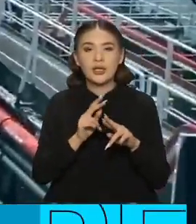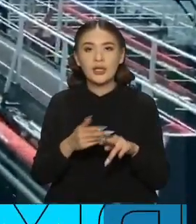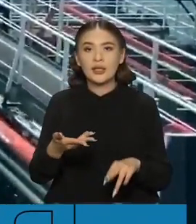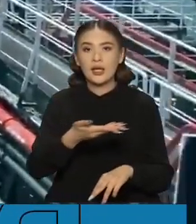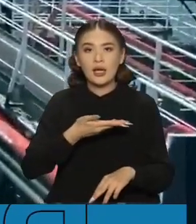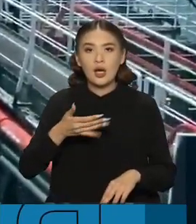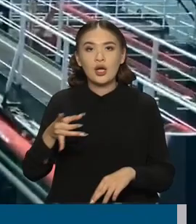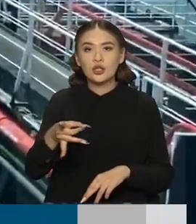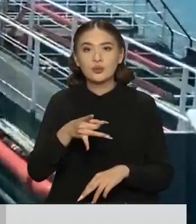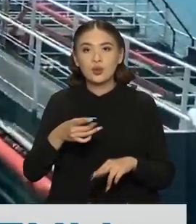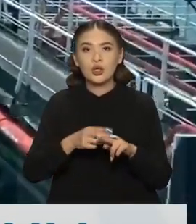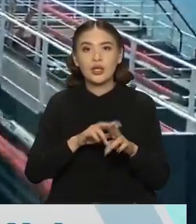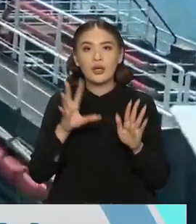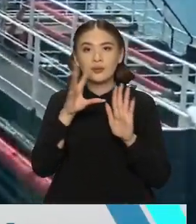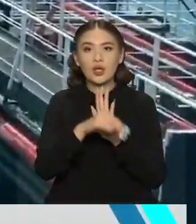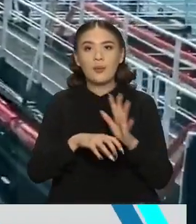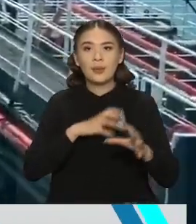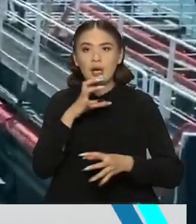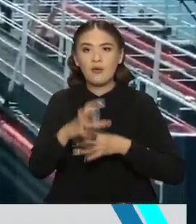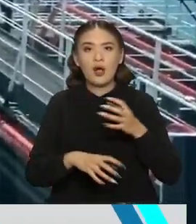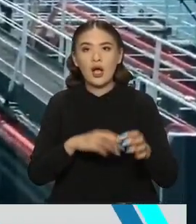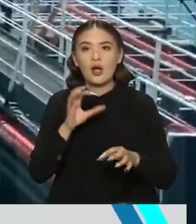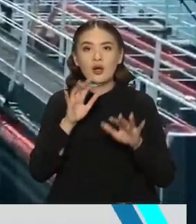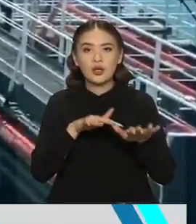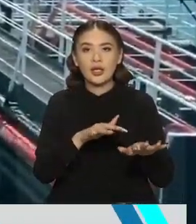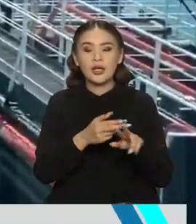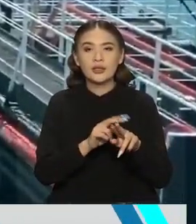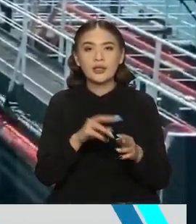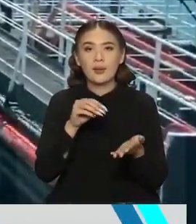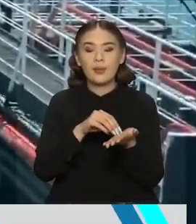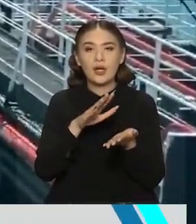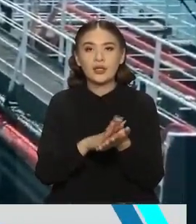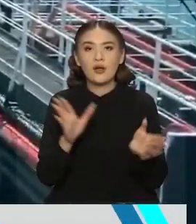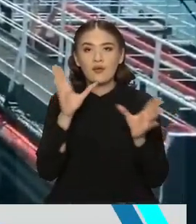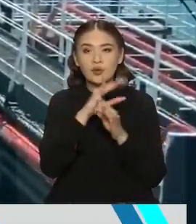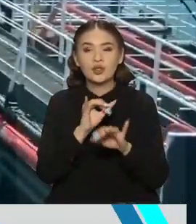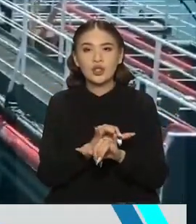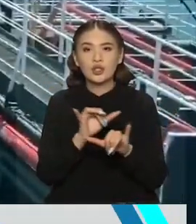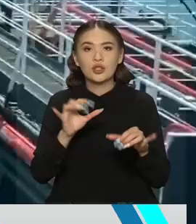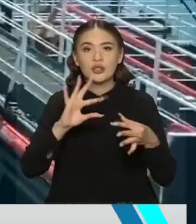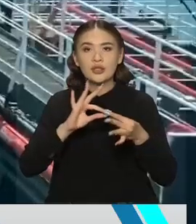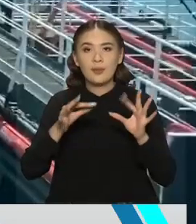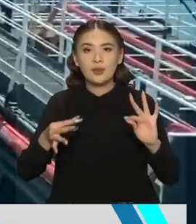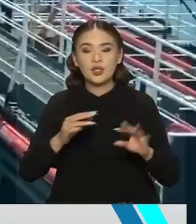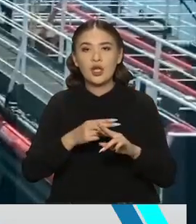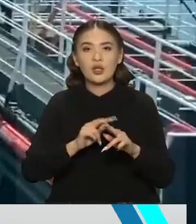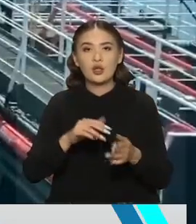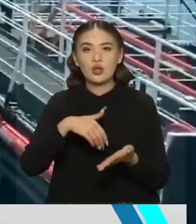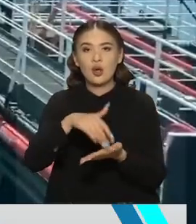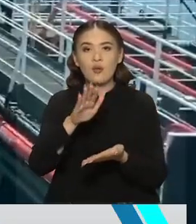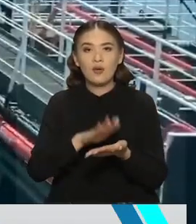республики, не имеющие доступа к мировому океану, появление такого объекта – это возможность расширить цепочку поставок товаров.